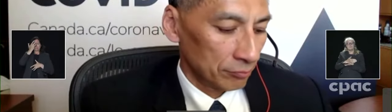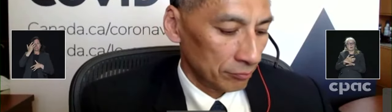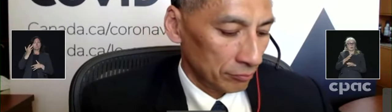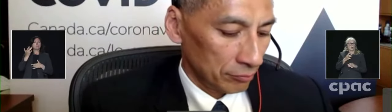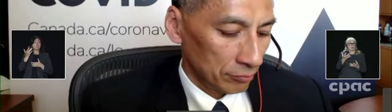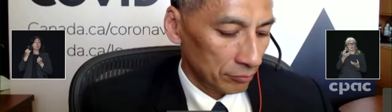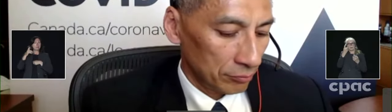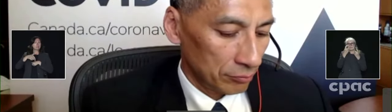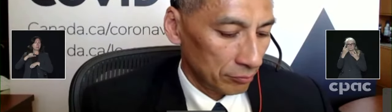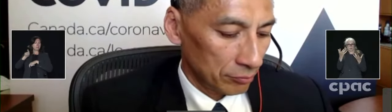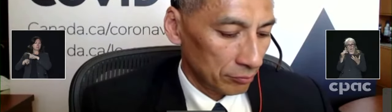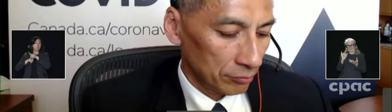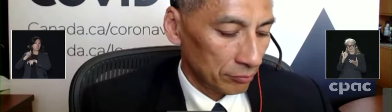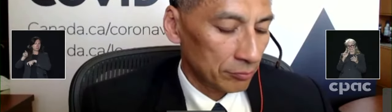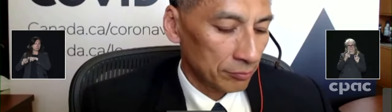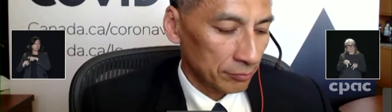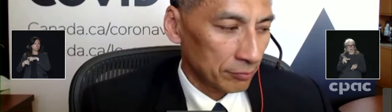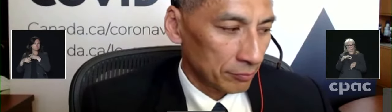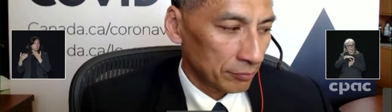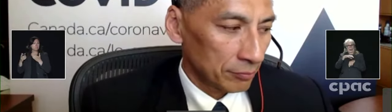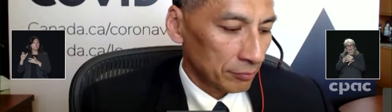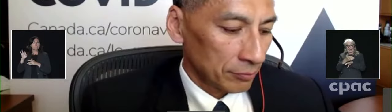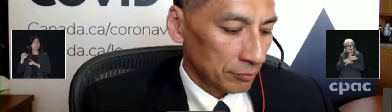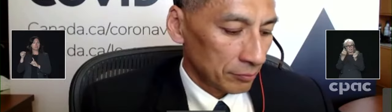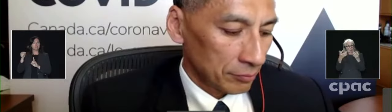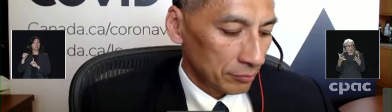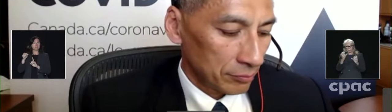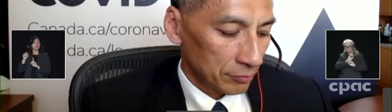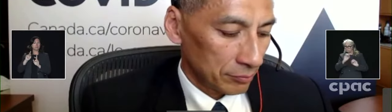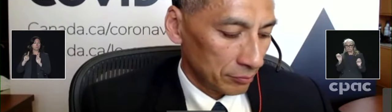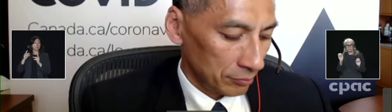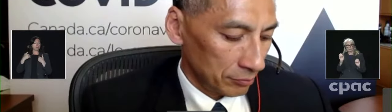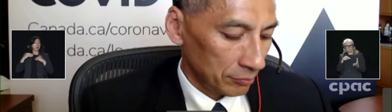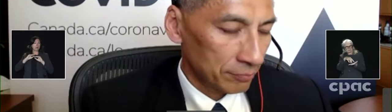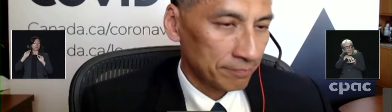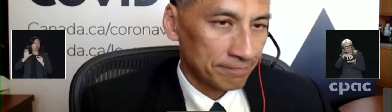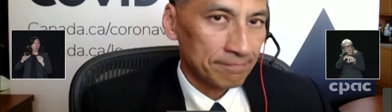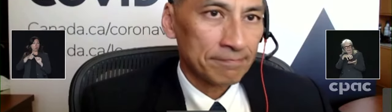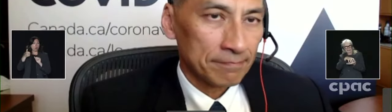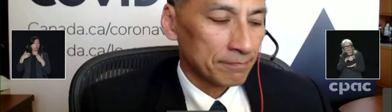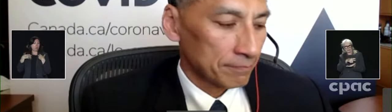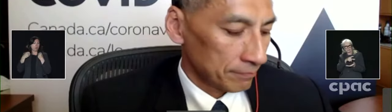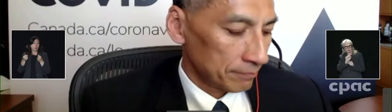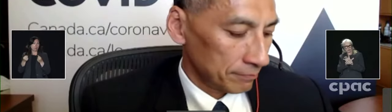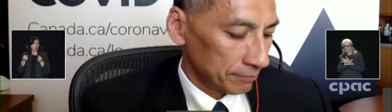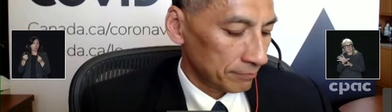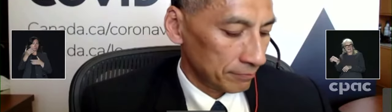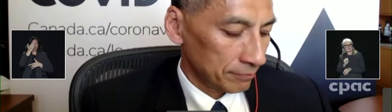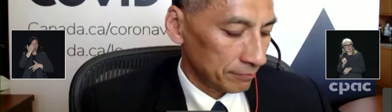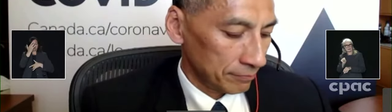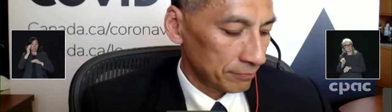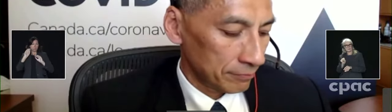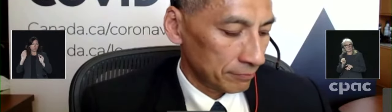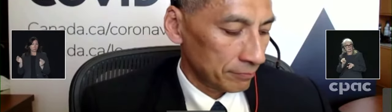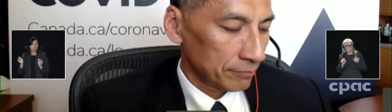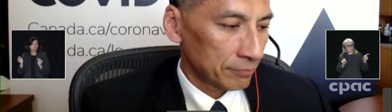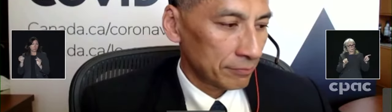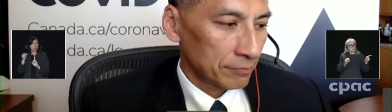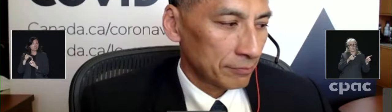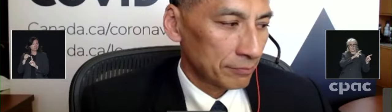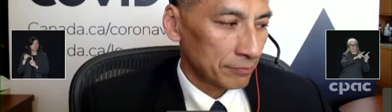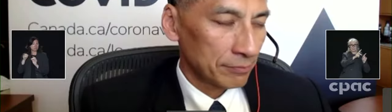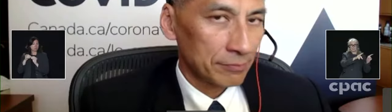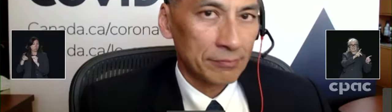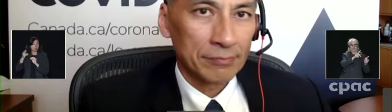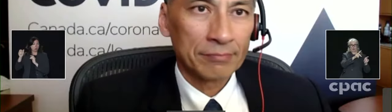n'ont aucune condition préalable étaient aussi vulnérables à la COVID que les personnes qui ont des questions